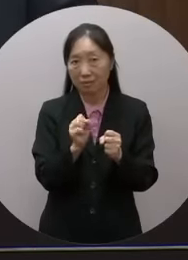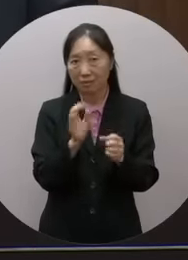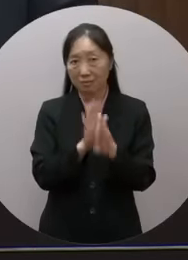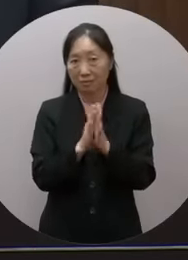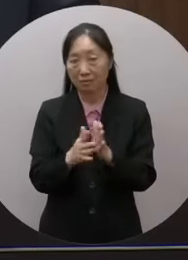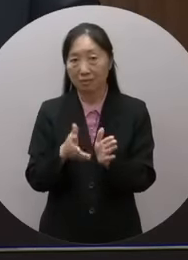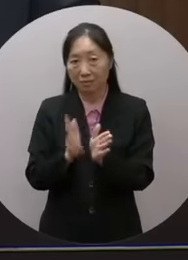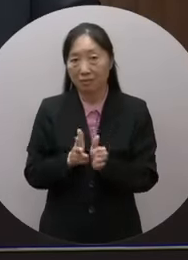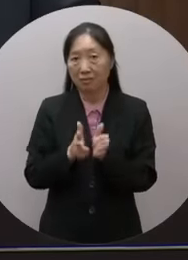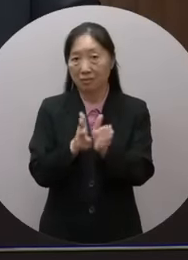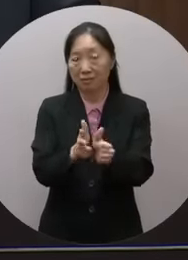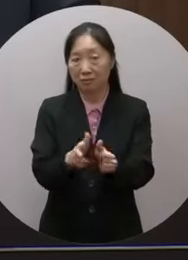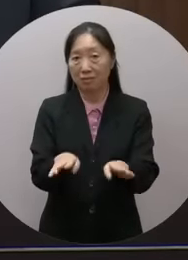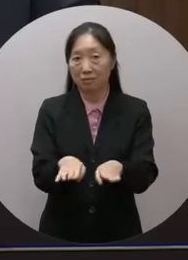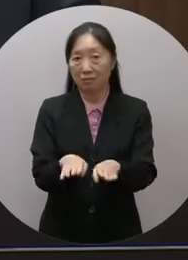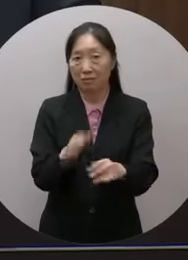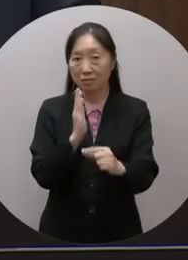掉